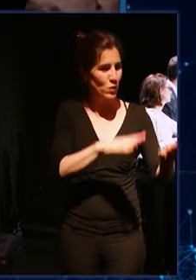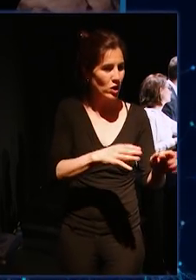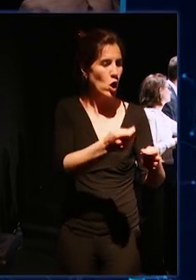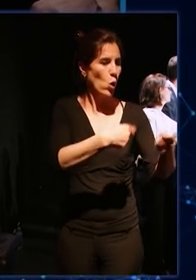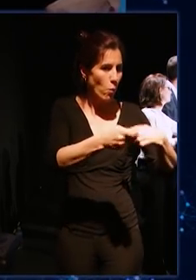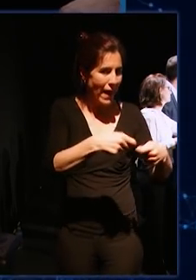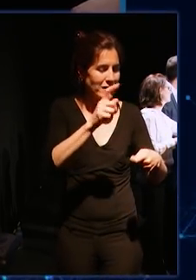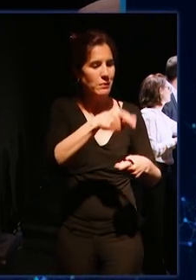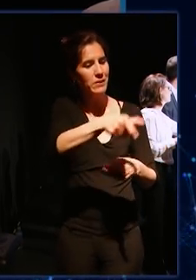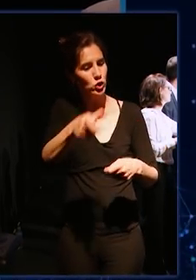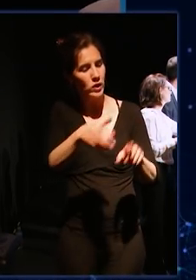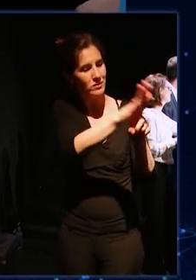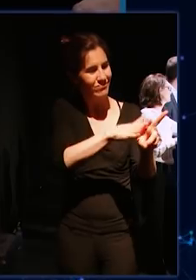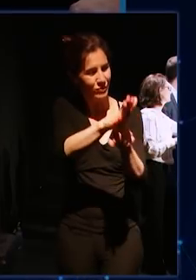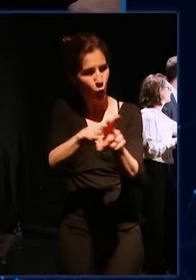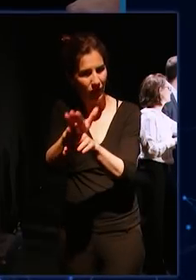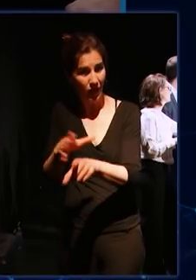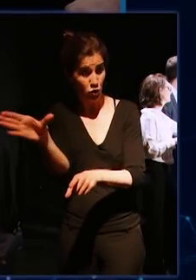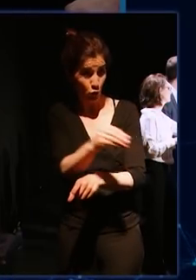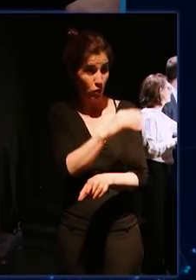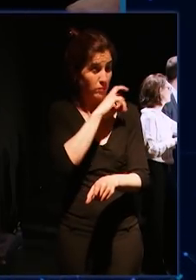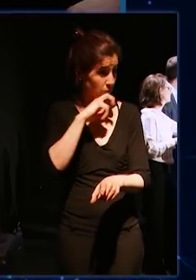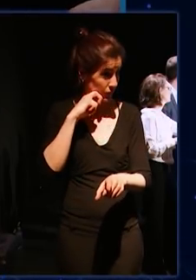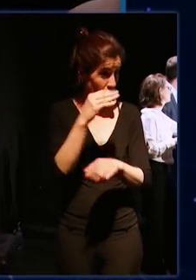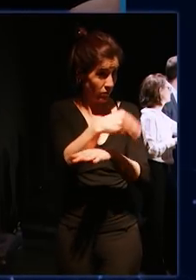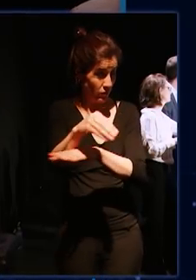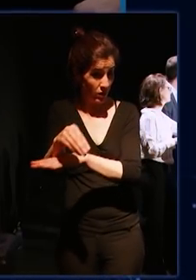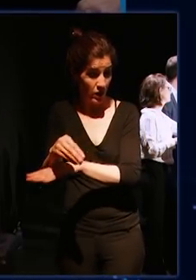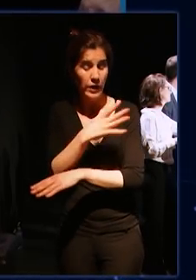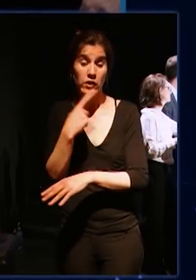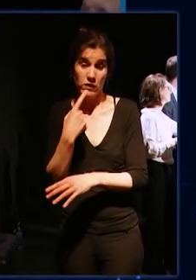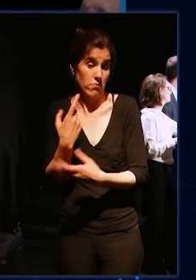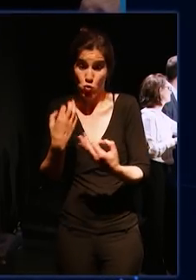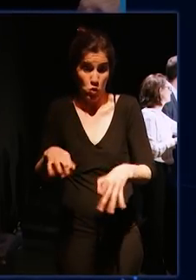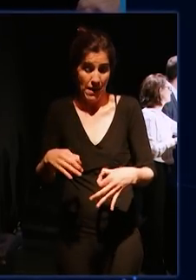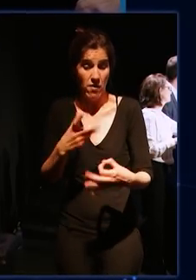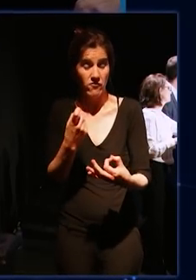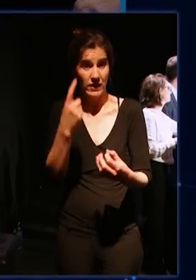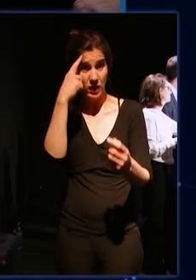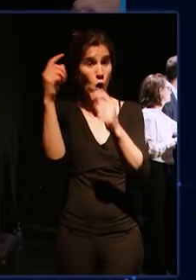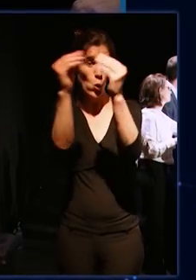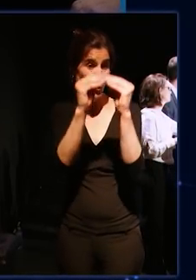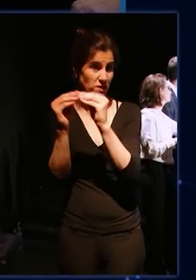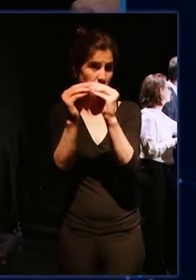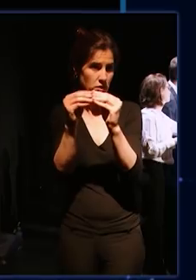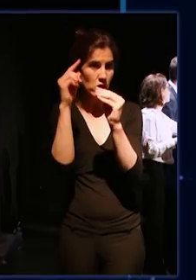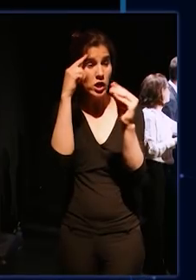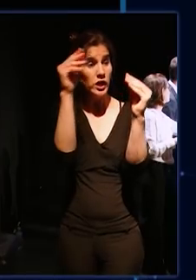gent, evidentment ens caldrà consens. I consens és molt diferent a com s'ha fet fins ara.